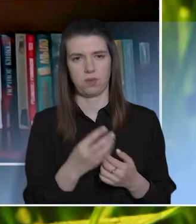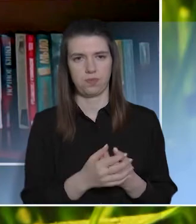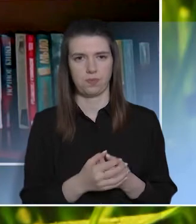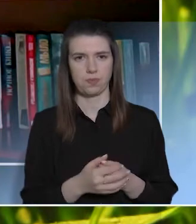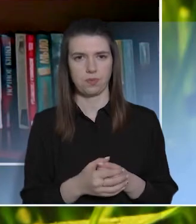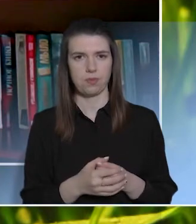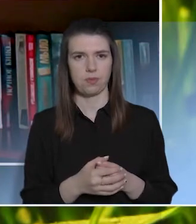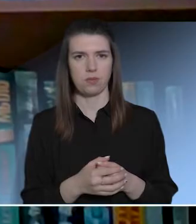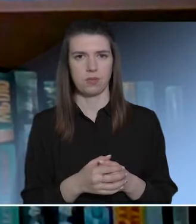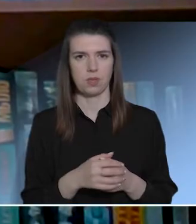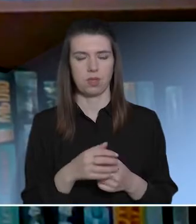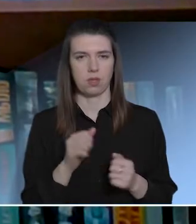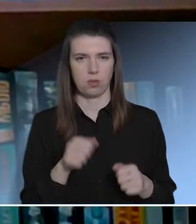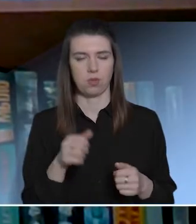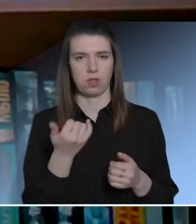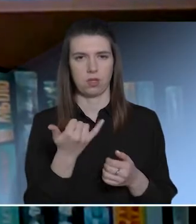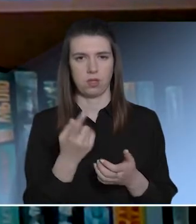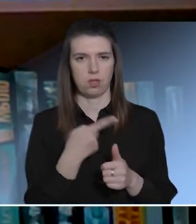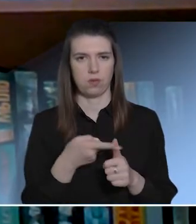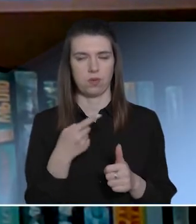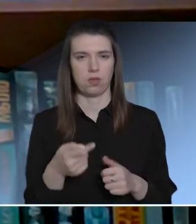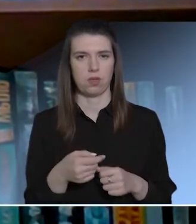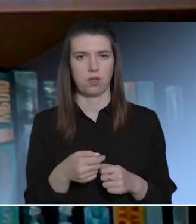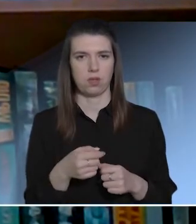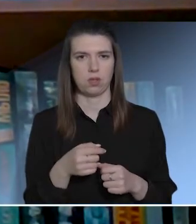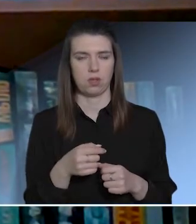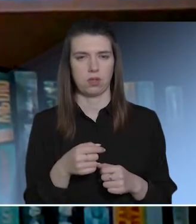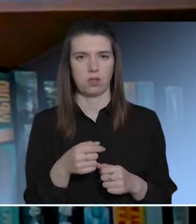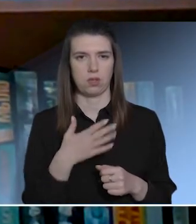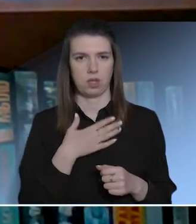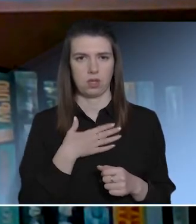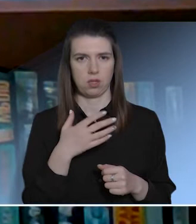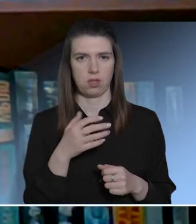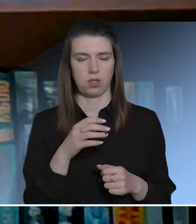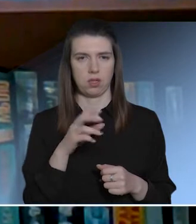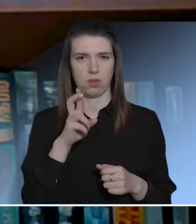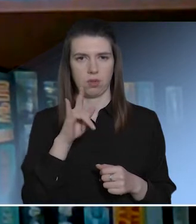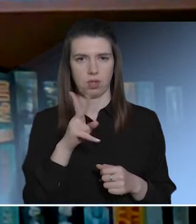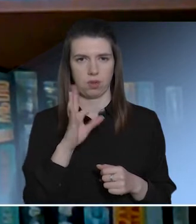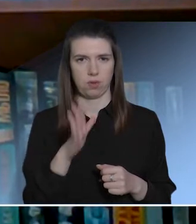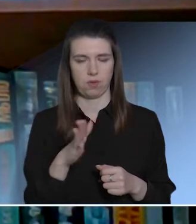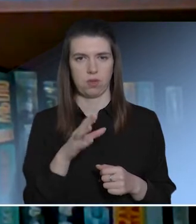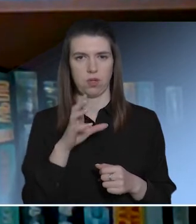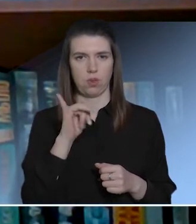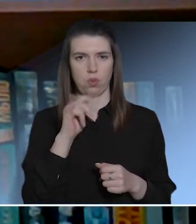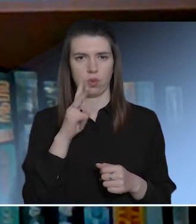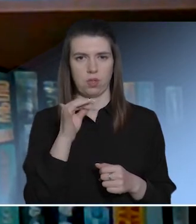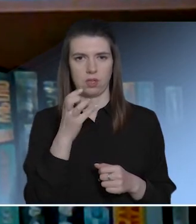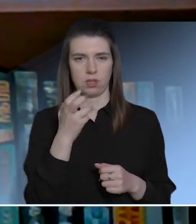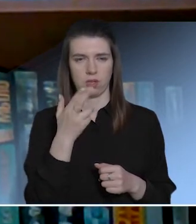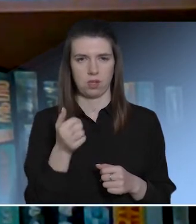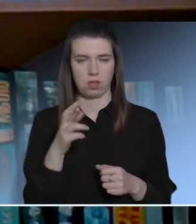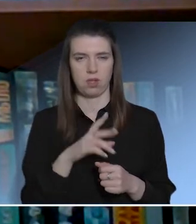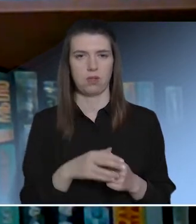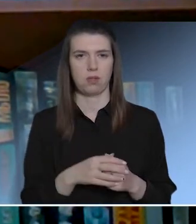3. Конечно, могу назвать авторов. Это, если это наши авторы, это Дмитрий Быков, это Улицкая,